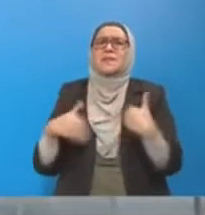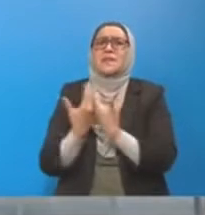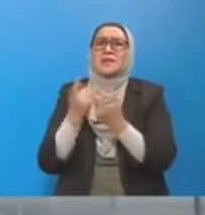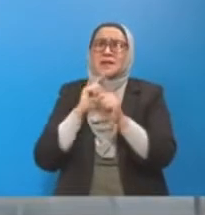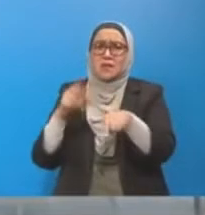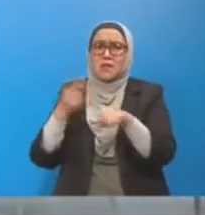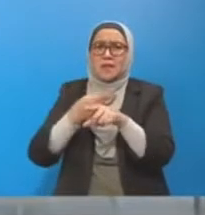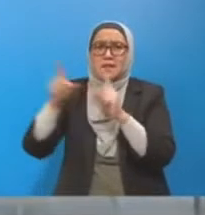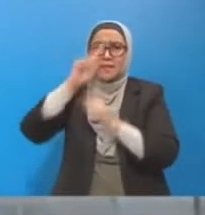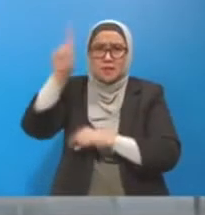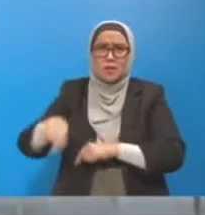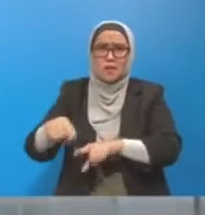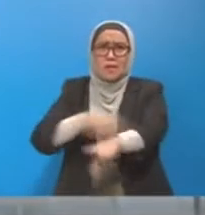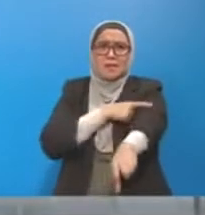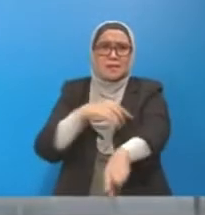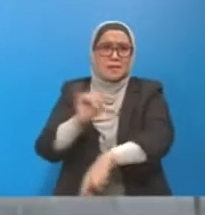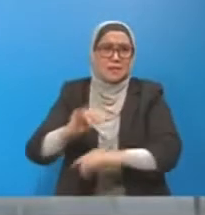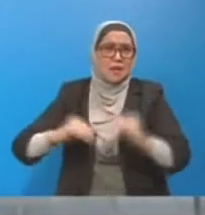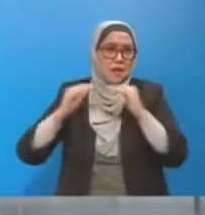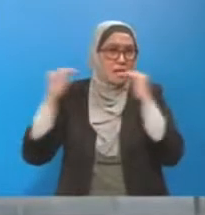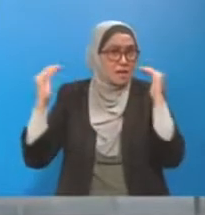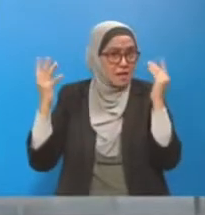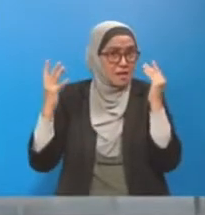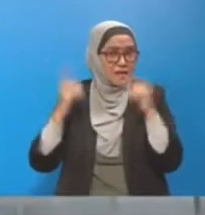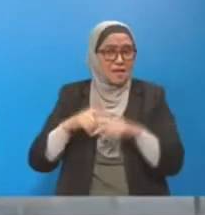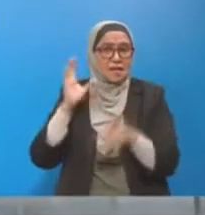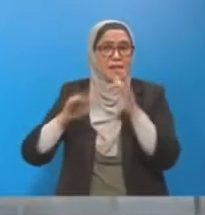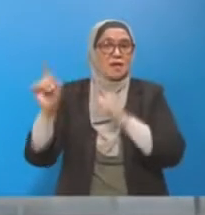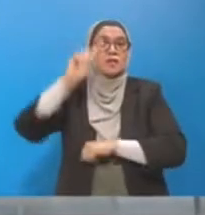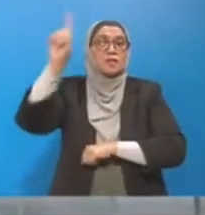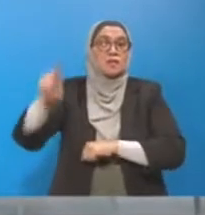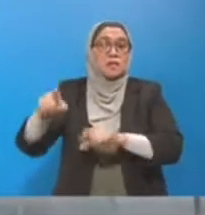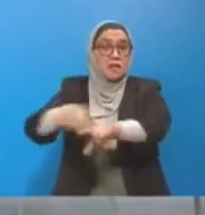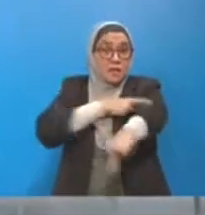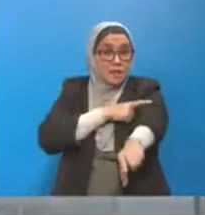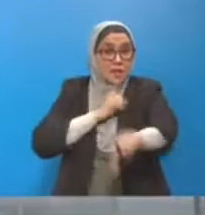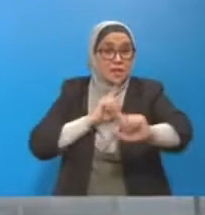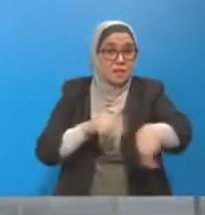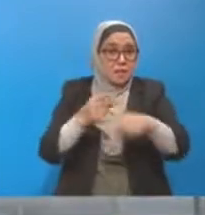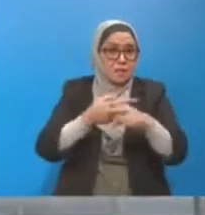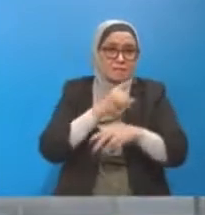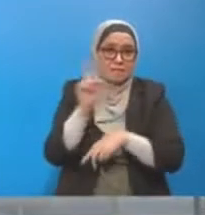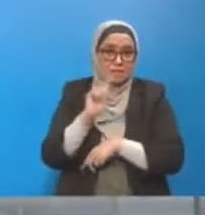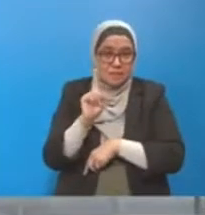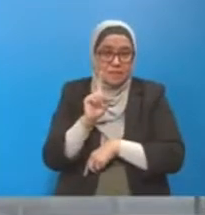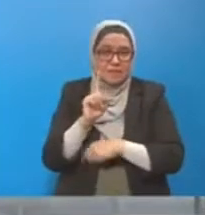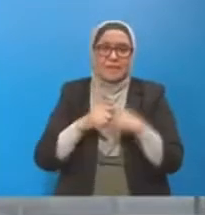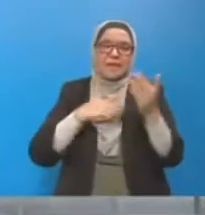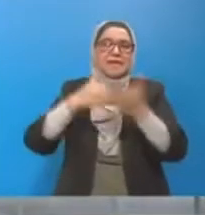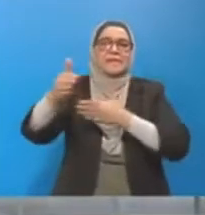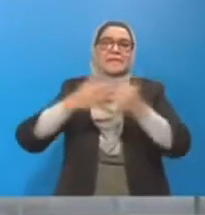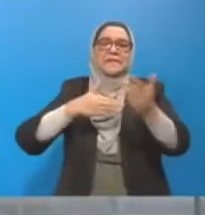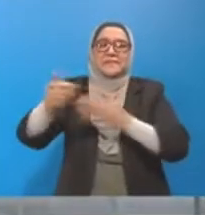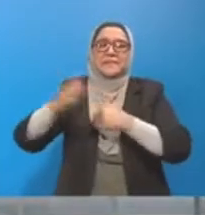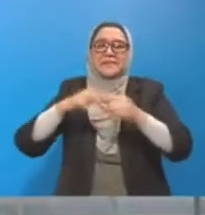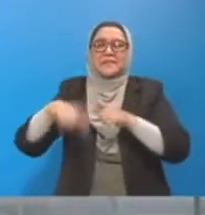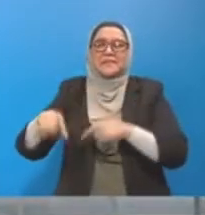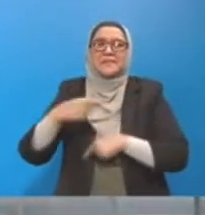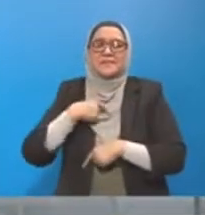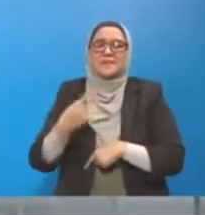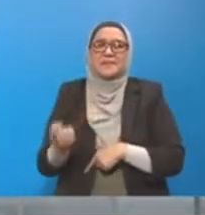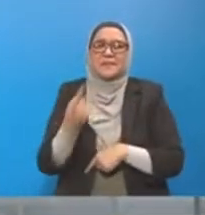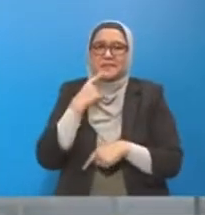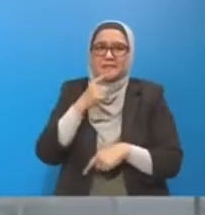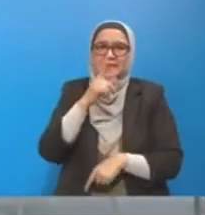dominoqq.net sampingnya pendek Jadi tapi sentuh Kebetulan